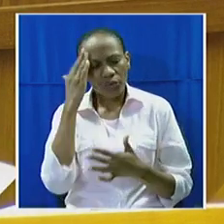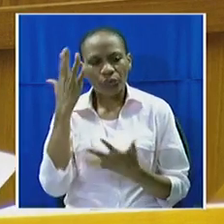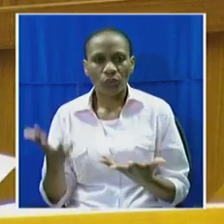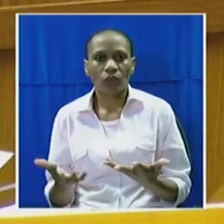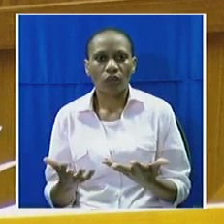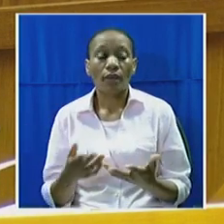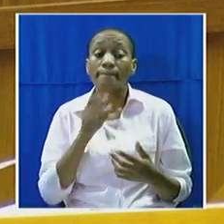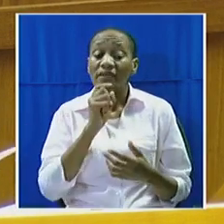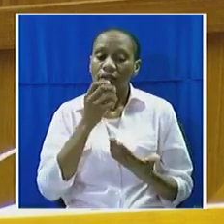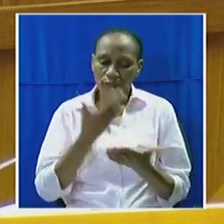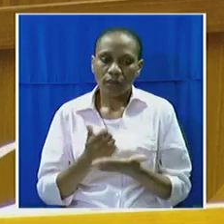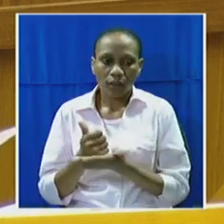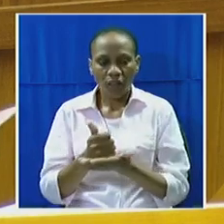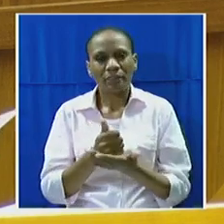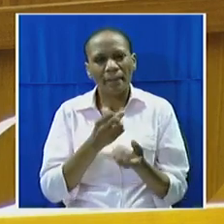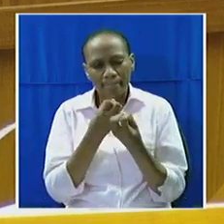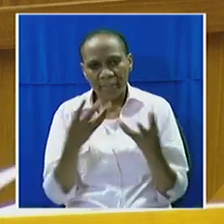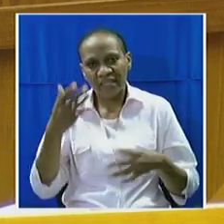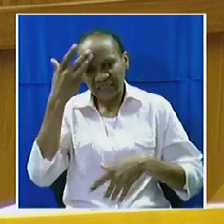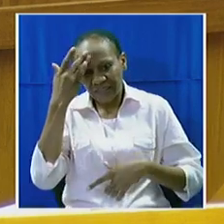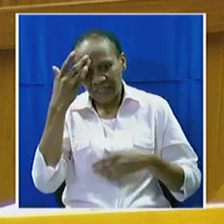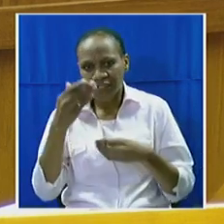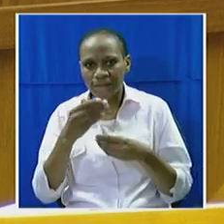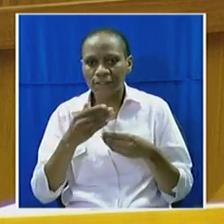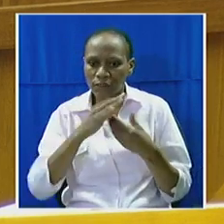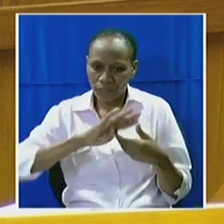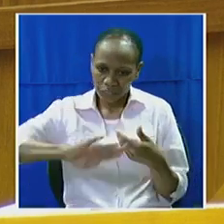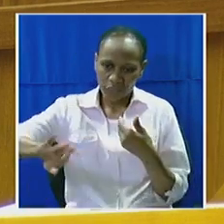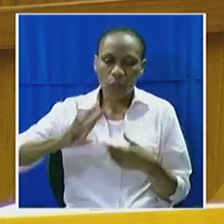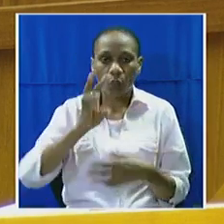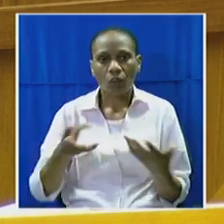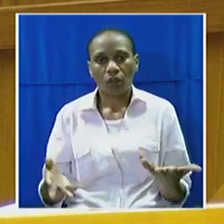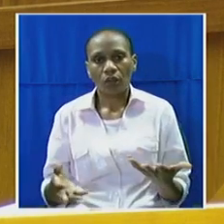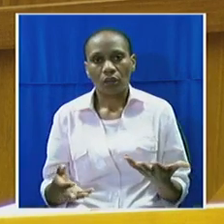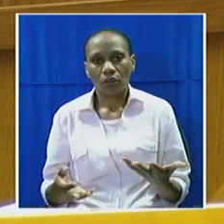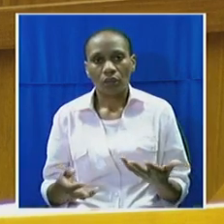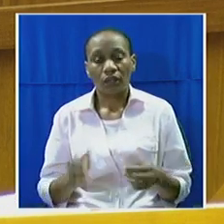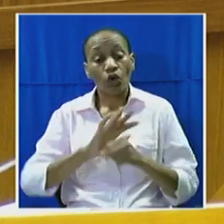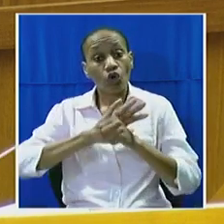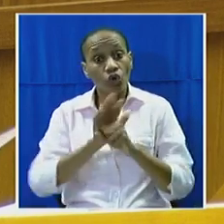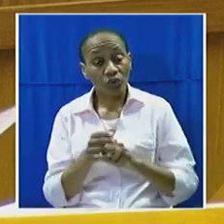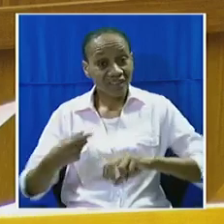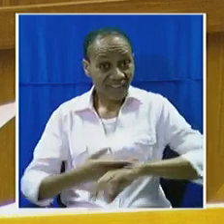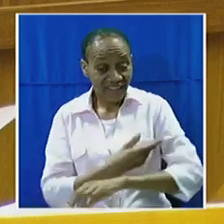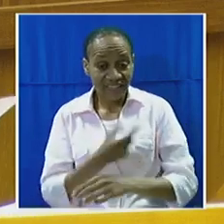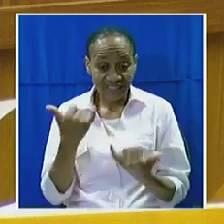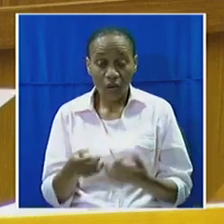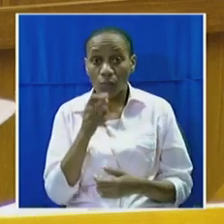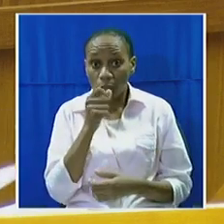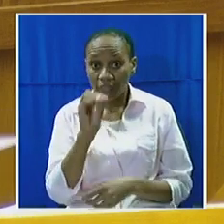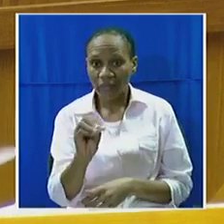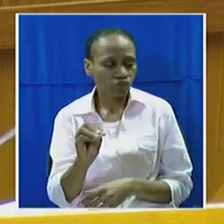ngalolu hlobo. Awukabikho komjovo walesifo. Ngakho ke ufuna siqiniseke ukuthi singasingeni.